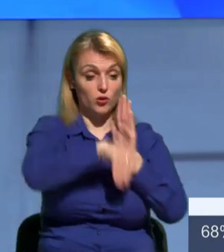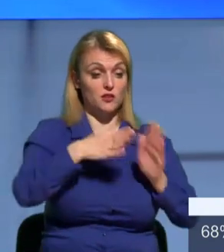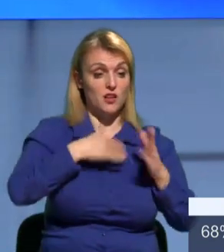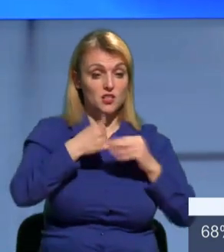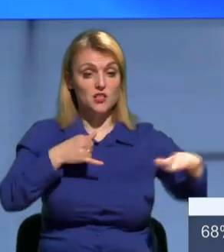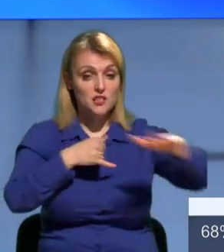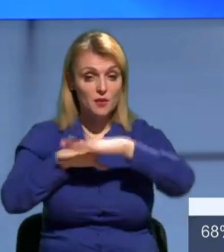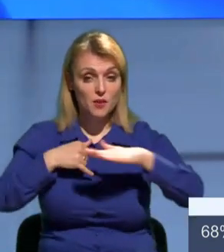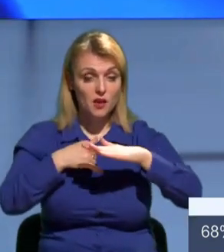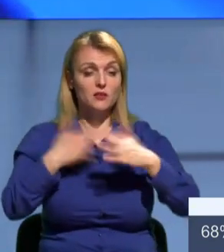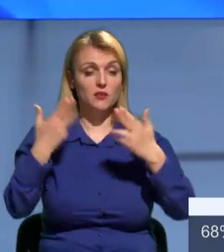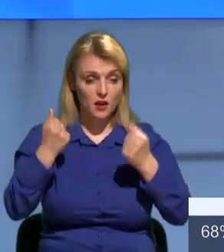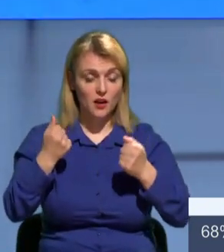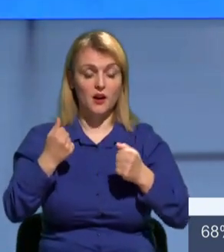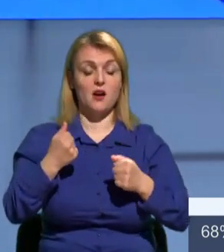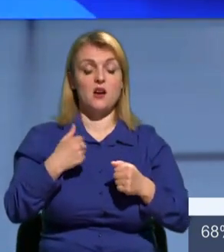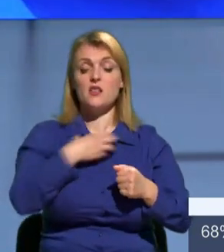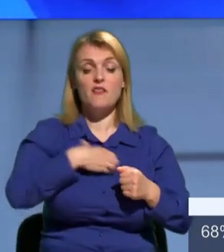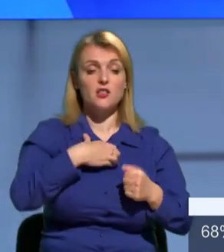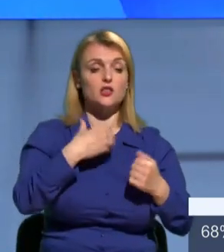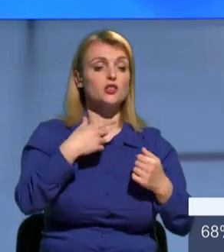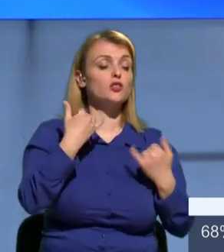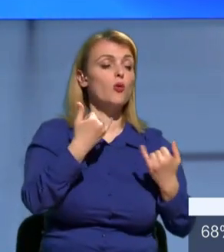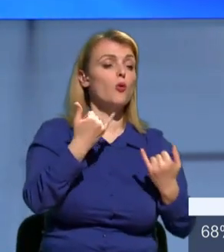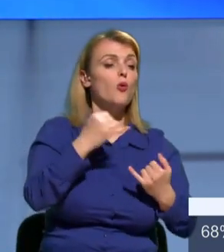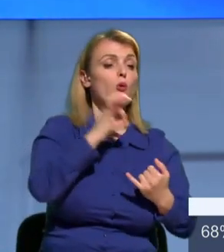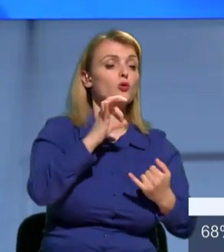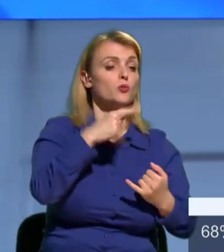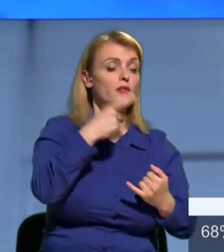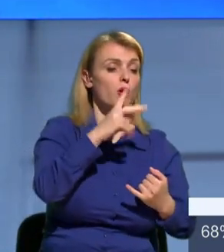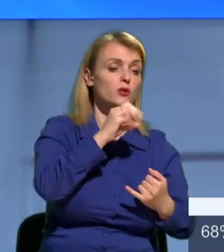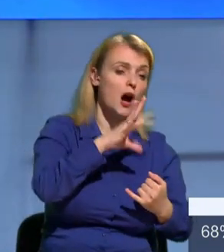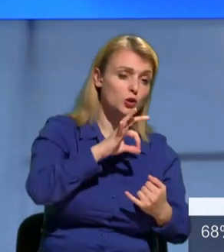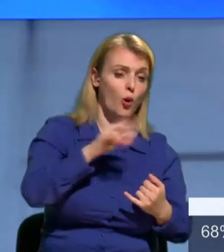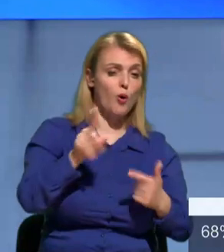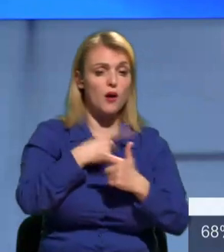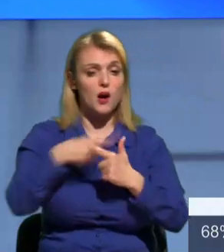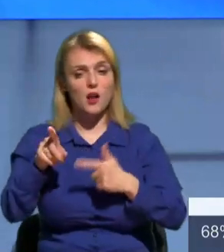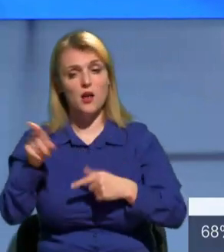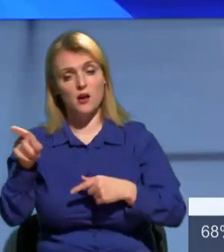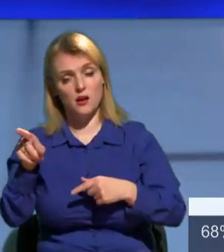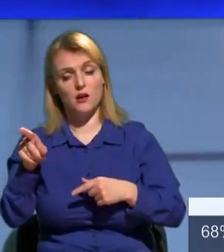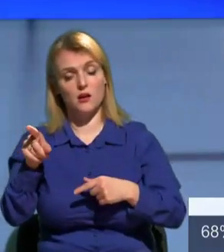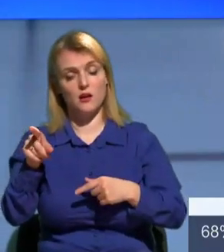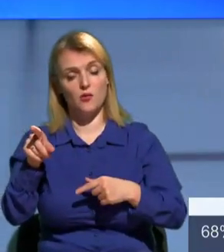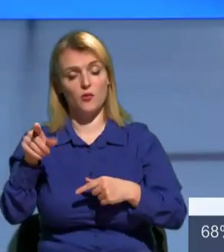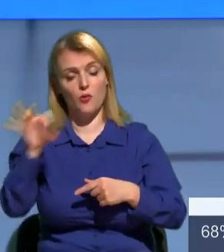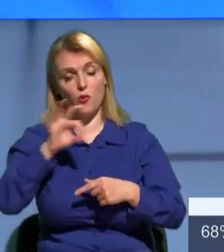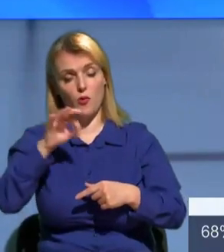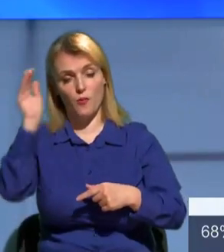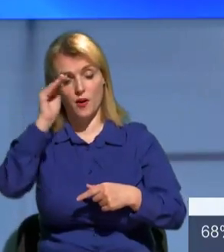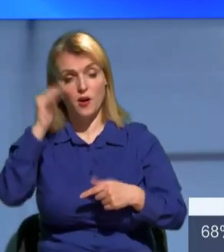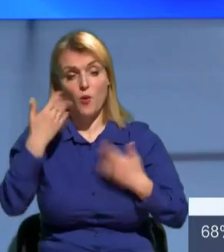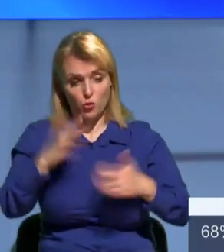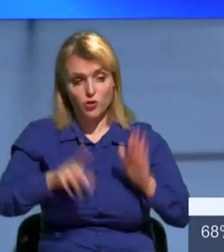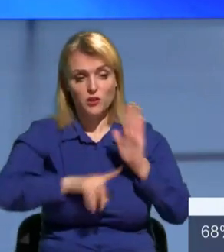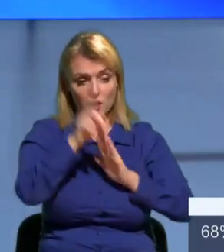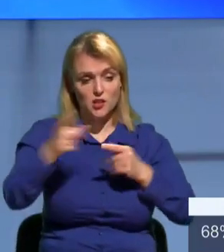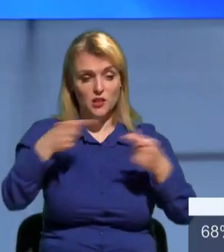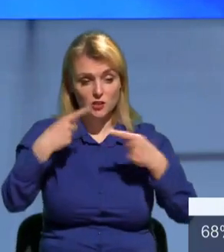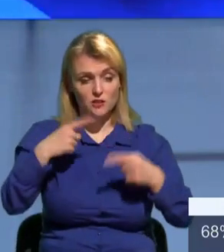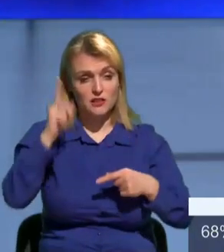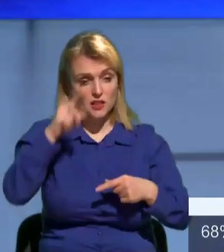Indiferent despre cine este vorba, din NATO sau de Federația Rusă. De aceea noi am inițiat deja discuții și cunoașteți că anul trecut,